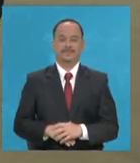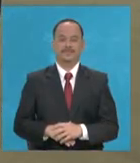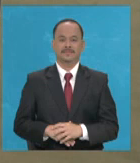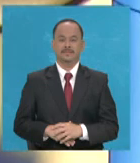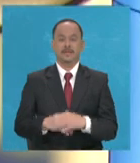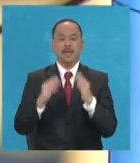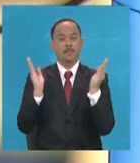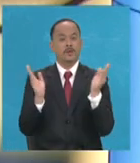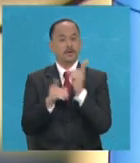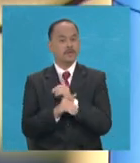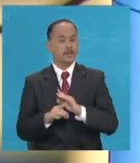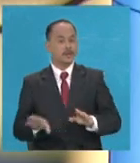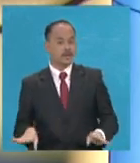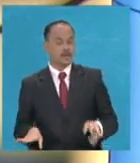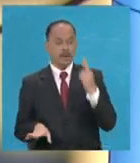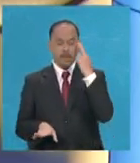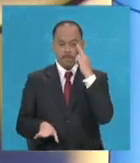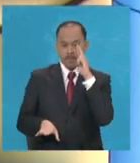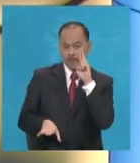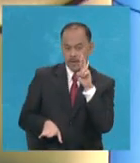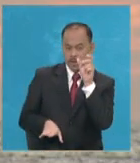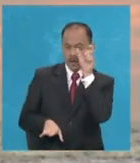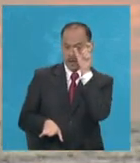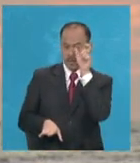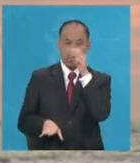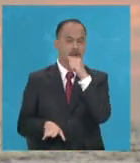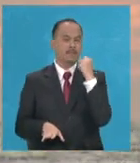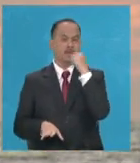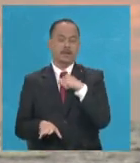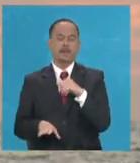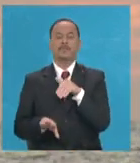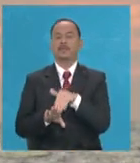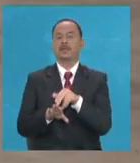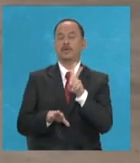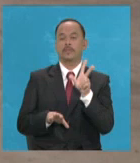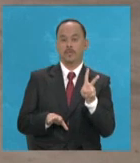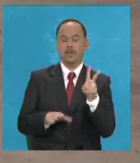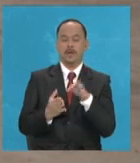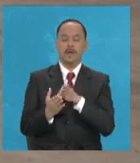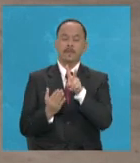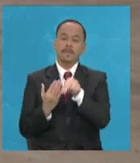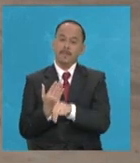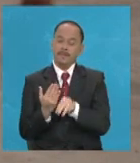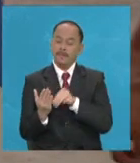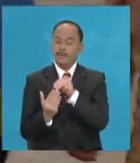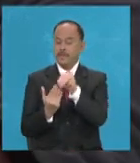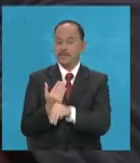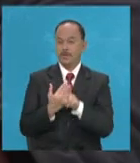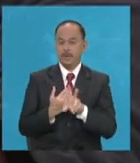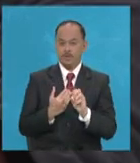negara Brunei Darussalam akan meruqyah anak bulan Ramadan pada 22 Maret 2023